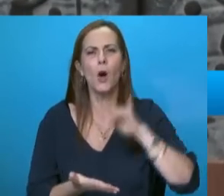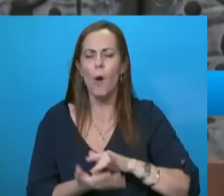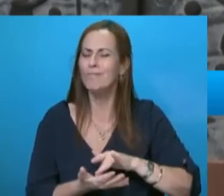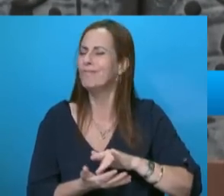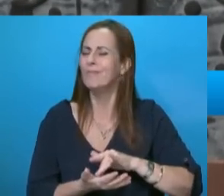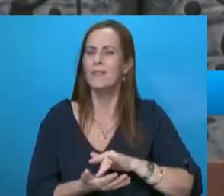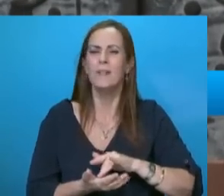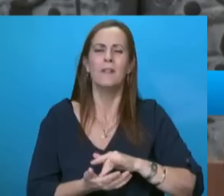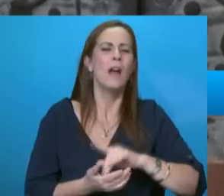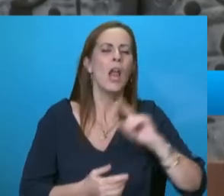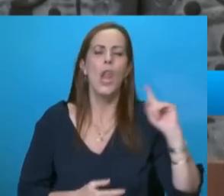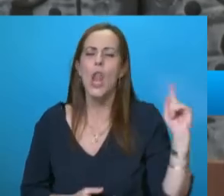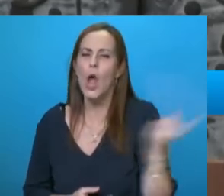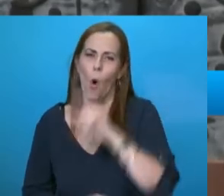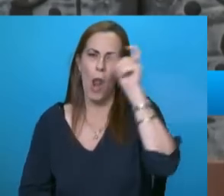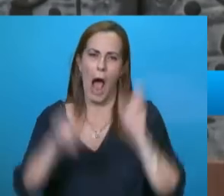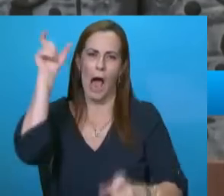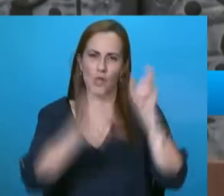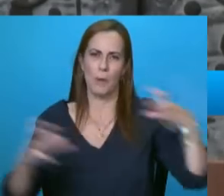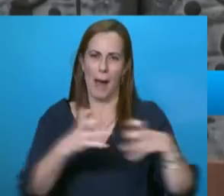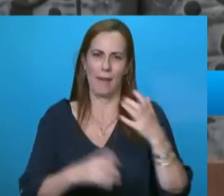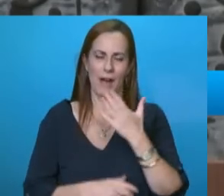לכל מרכיבי החברה הישראלית.